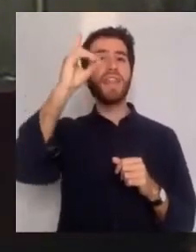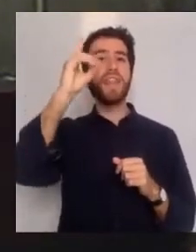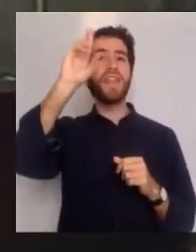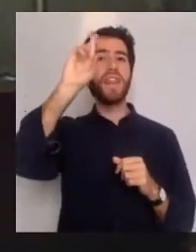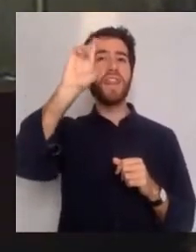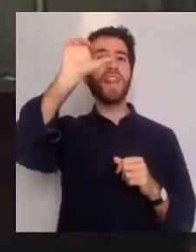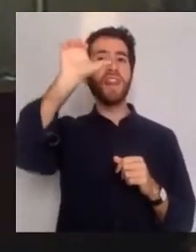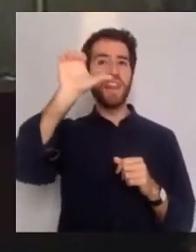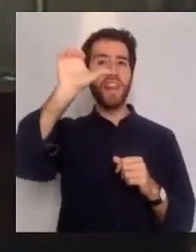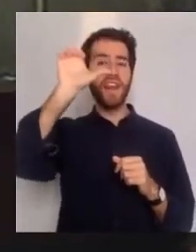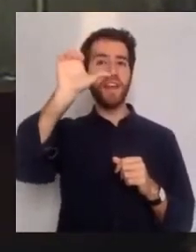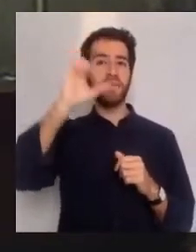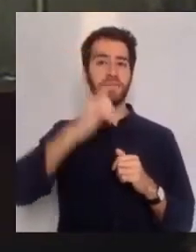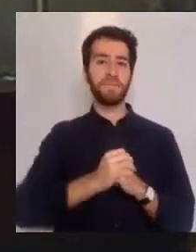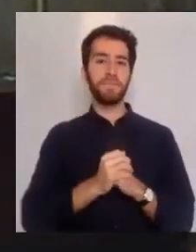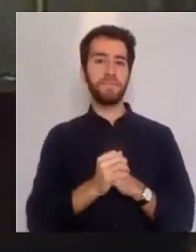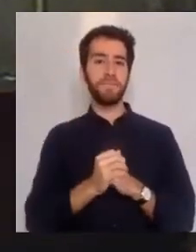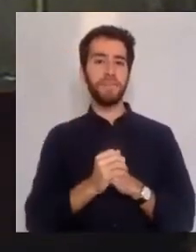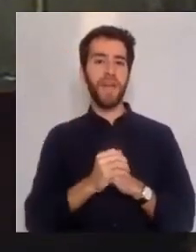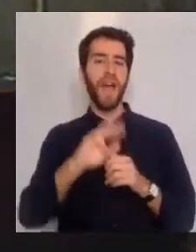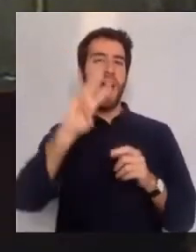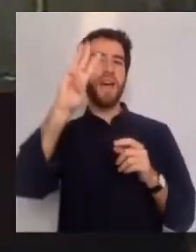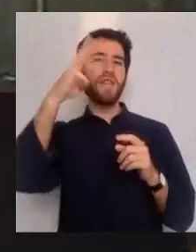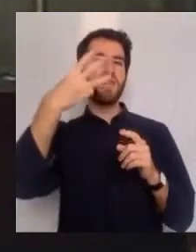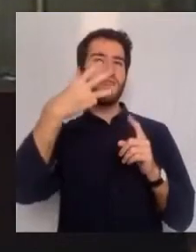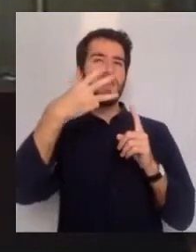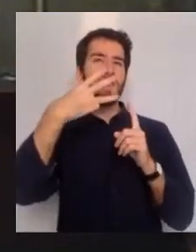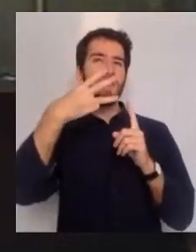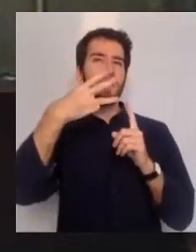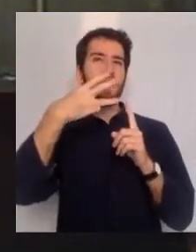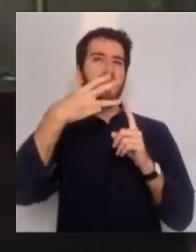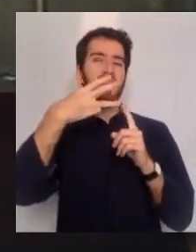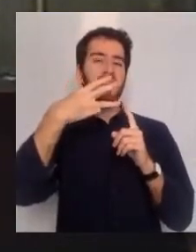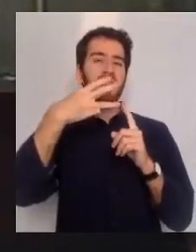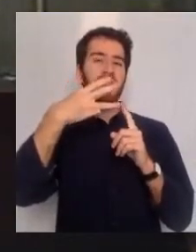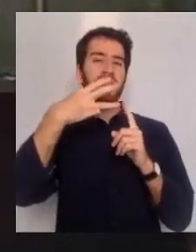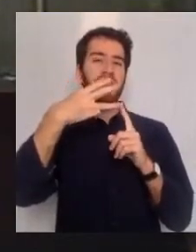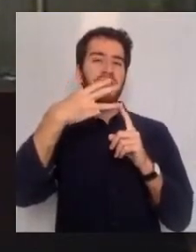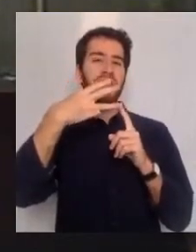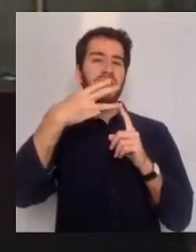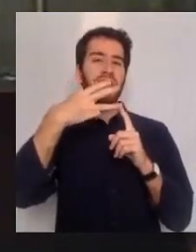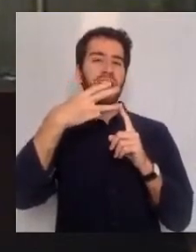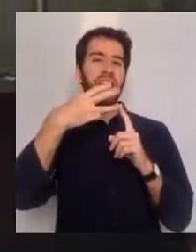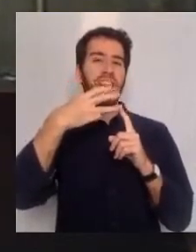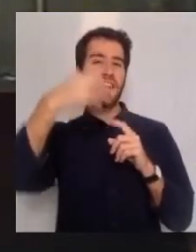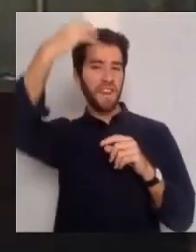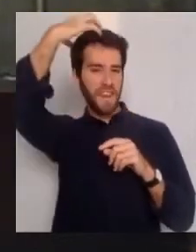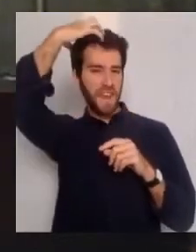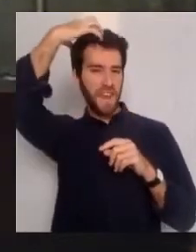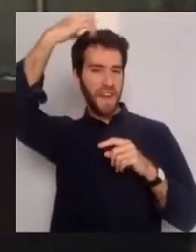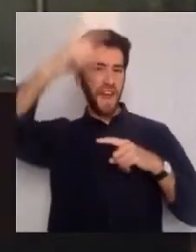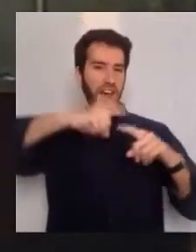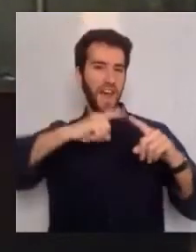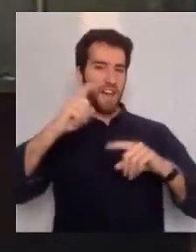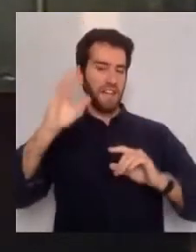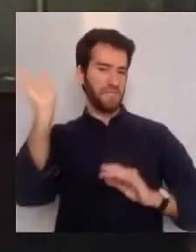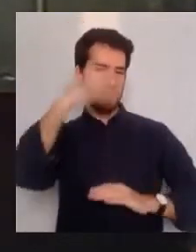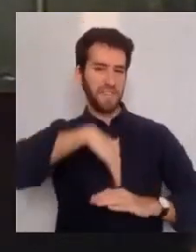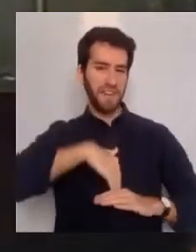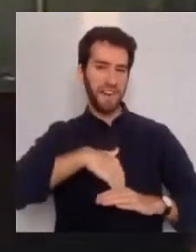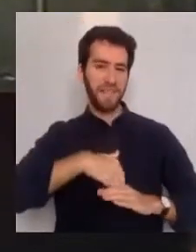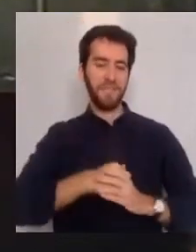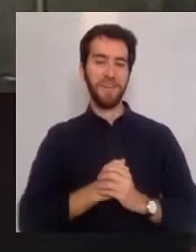la Tercera República Francesa y secretario general del Partido Comunista Francés. Escribió un